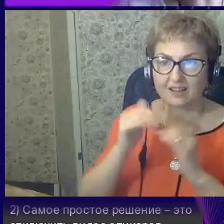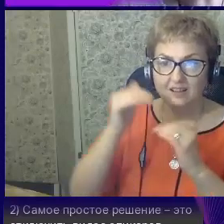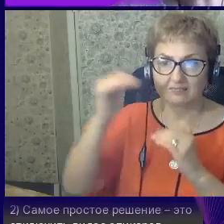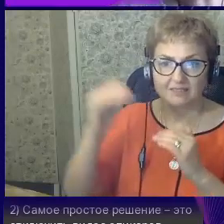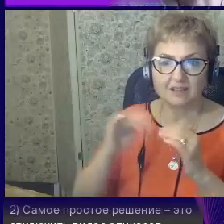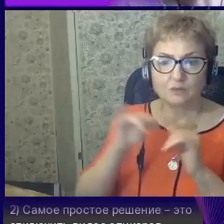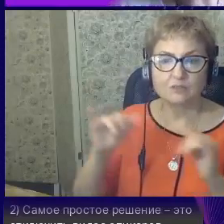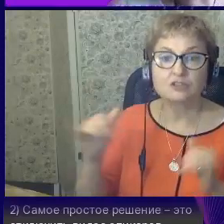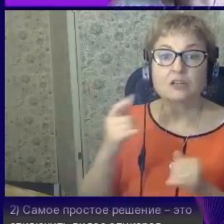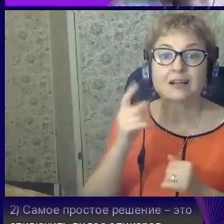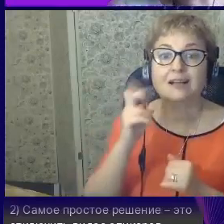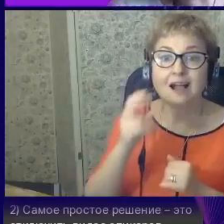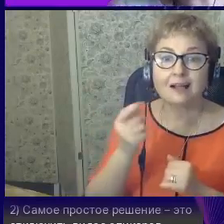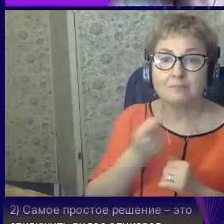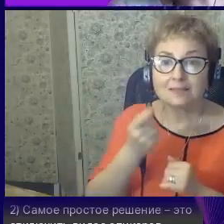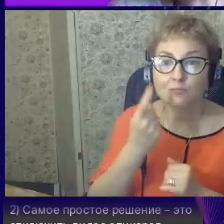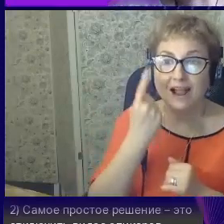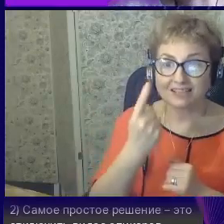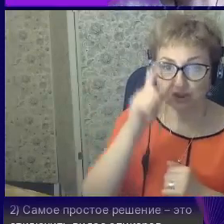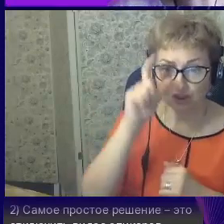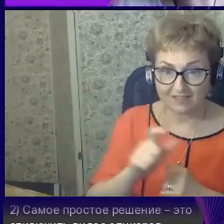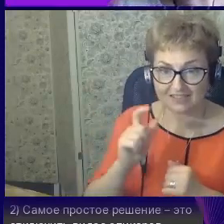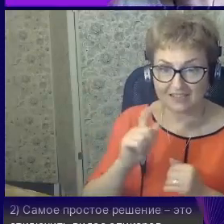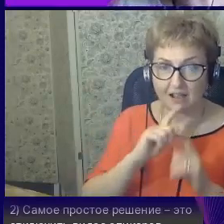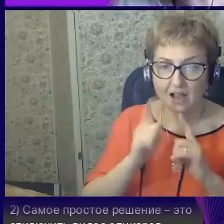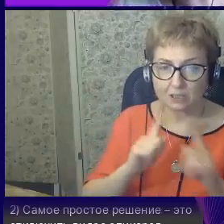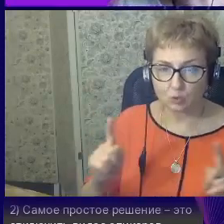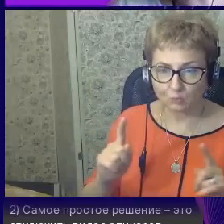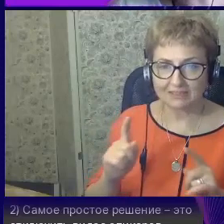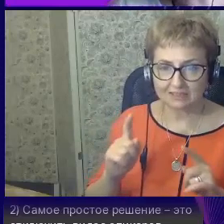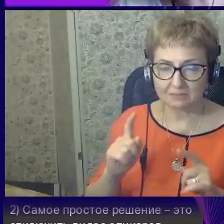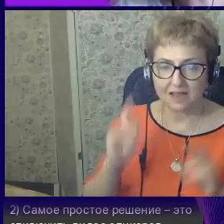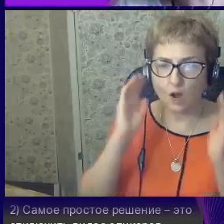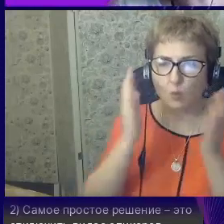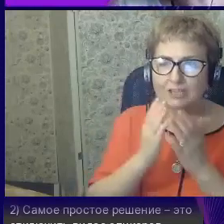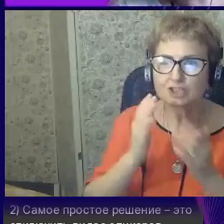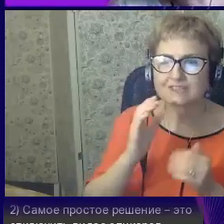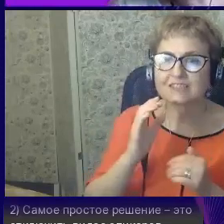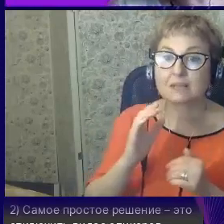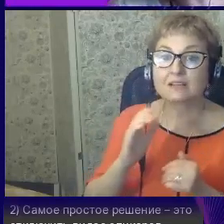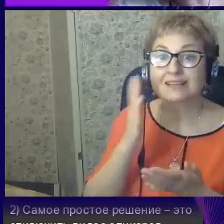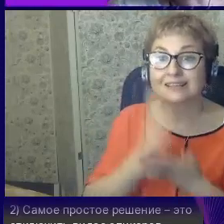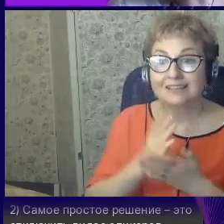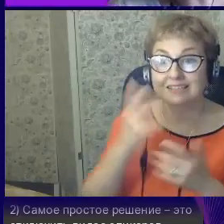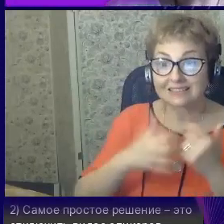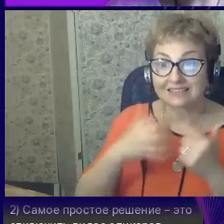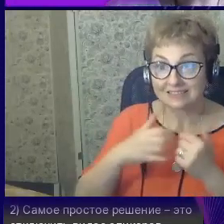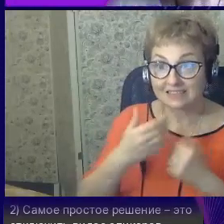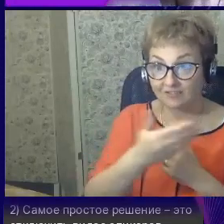Вот. И как минимум один человек с особенностями аутистического спектра есть